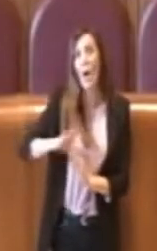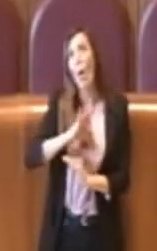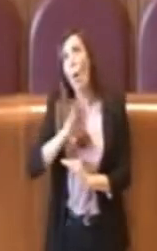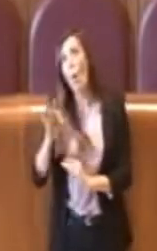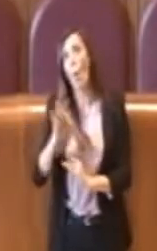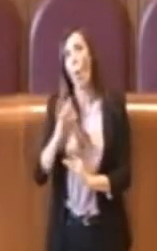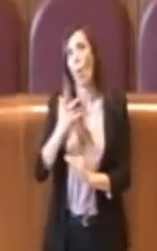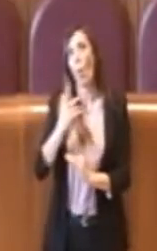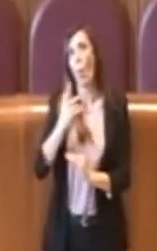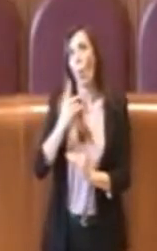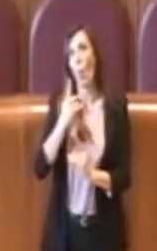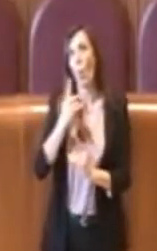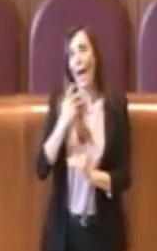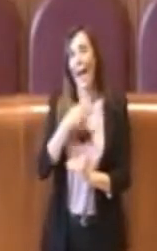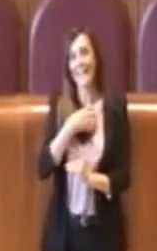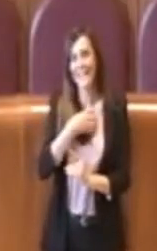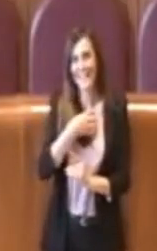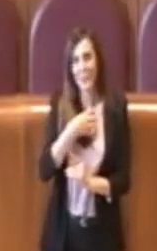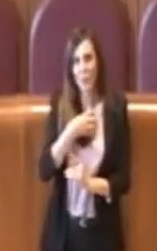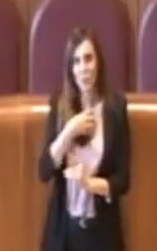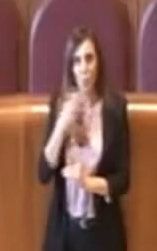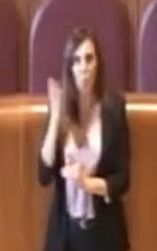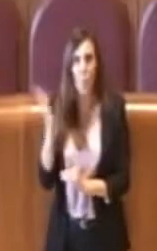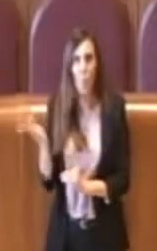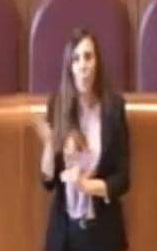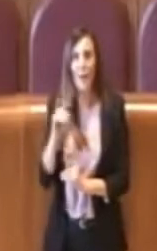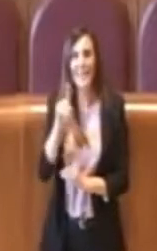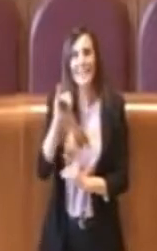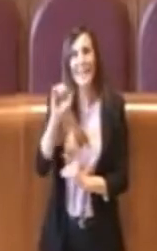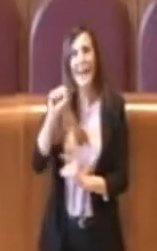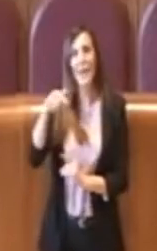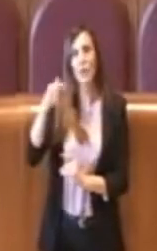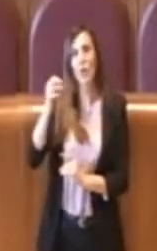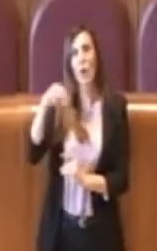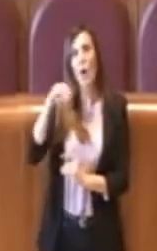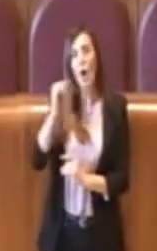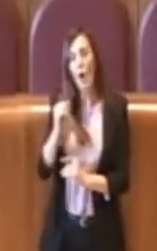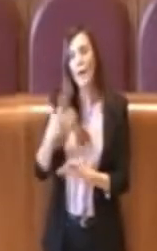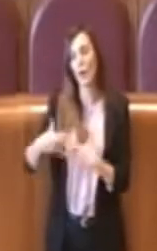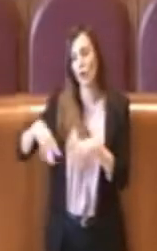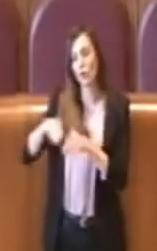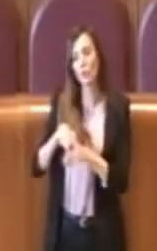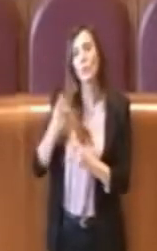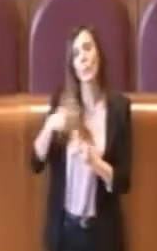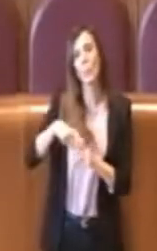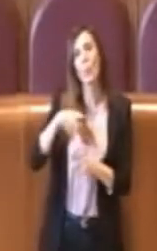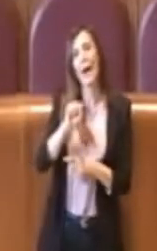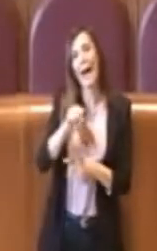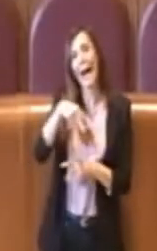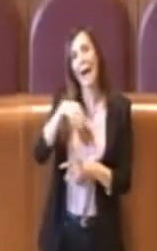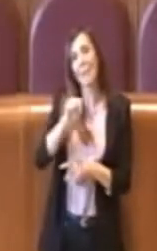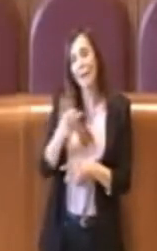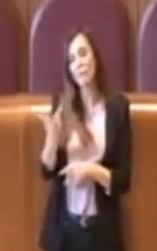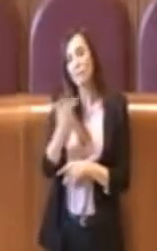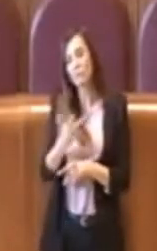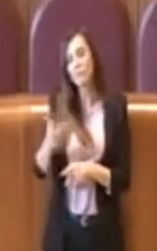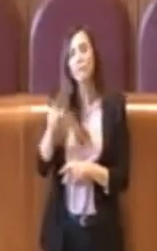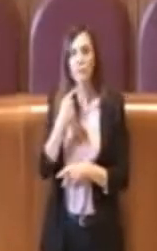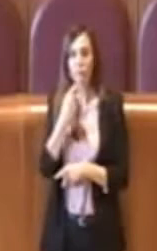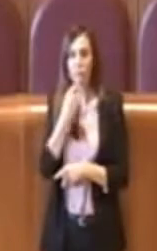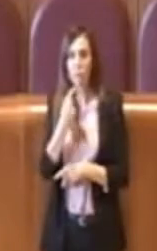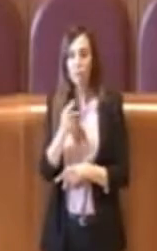opportuna dall'assessora Ziantoni, dalla giunta, da AMA. Per